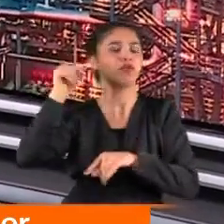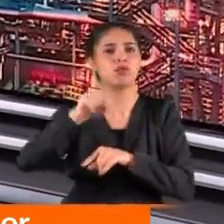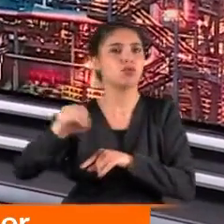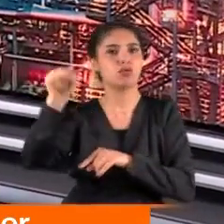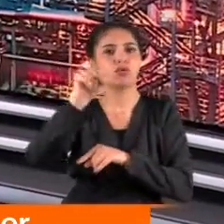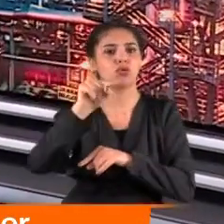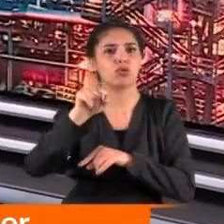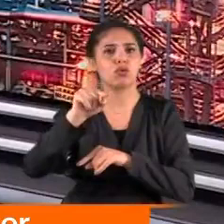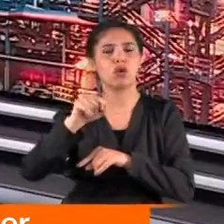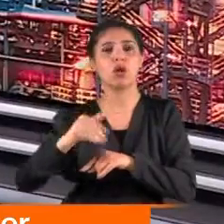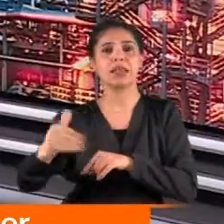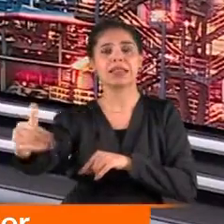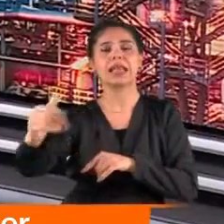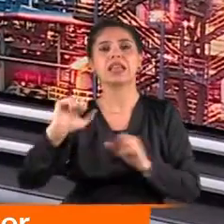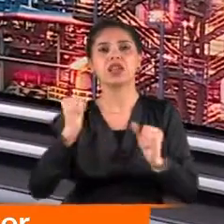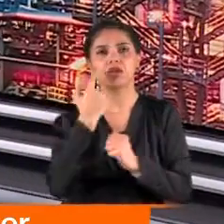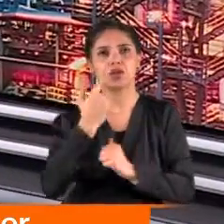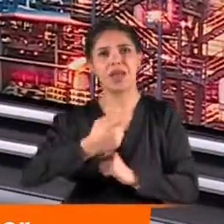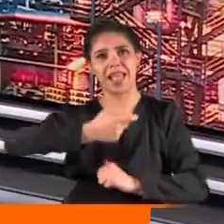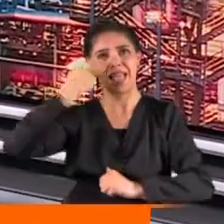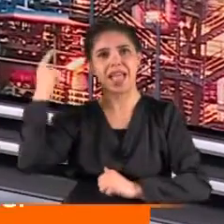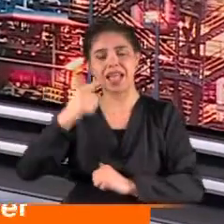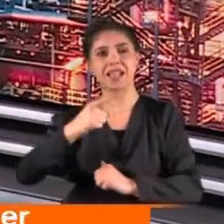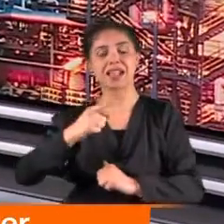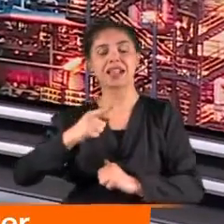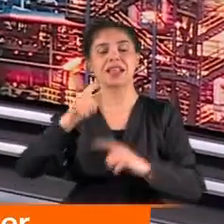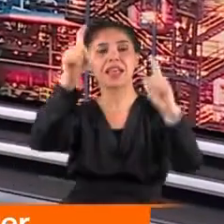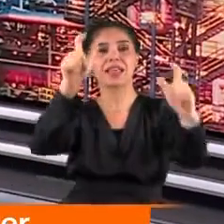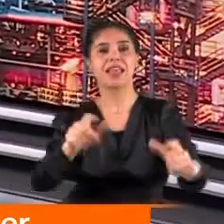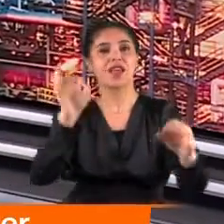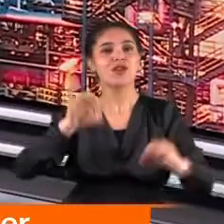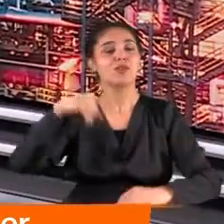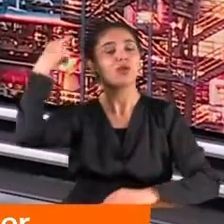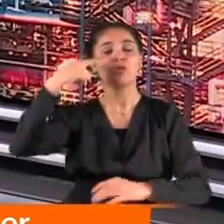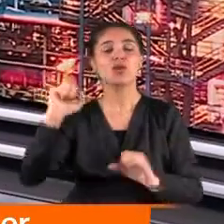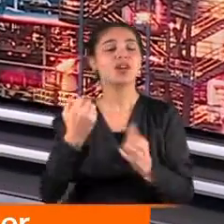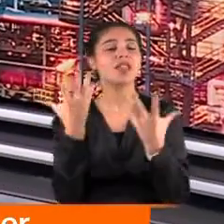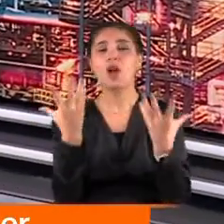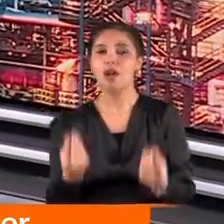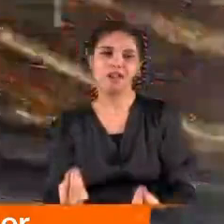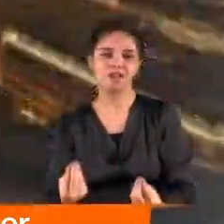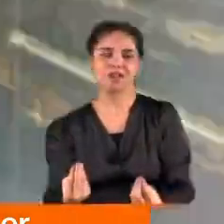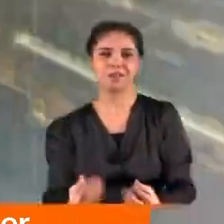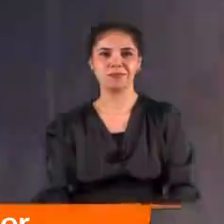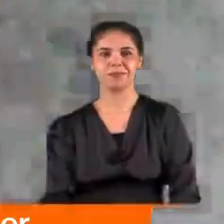algılıyorlar önümüzdeki kışı. Eski kıta kara kara düşünüyor şimdi kara kışı.